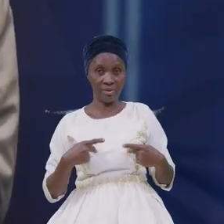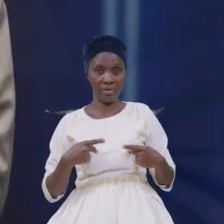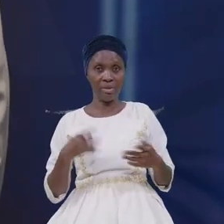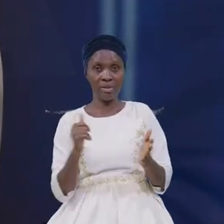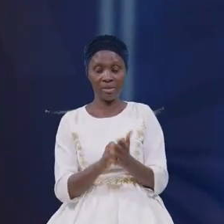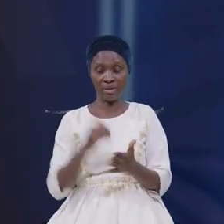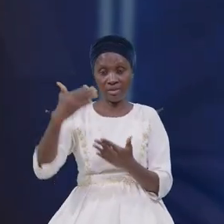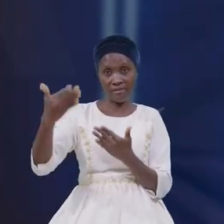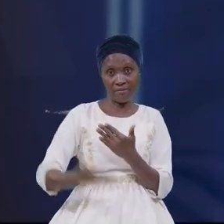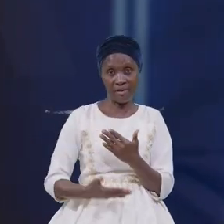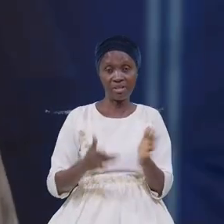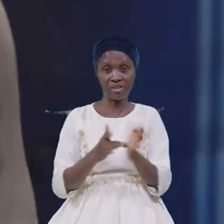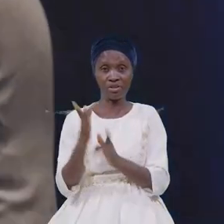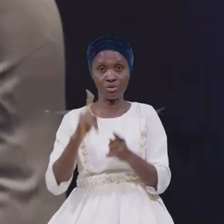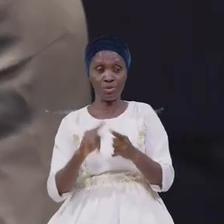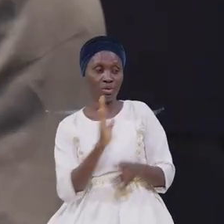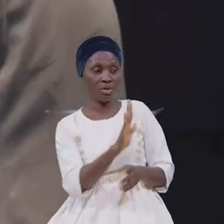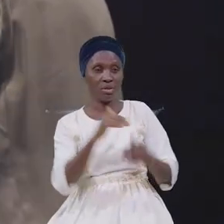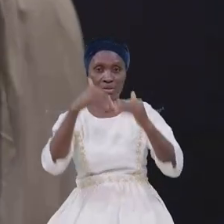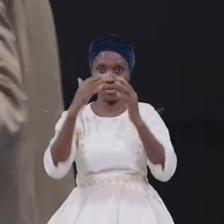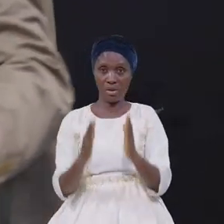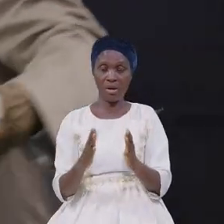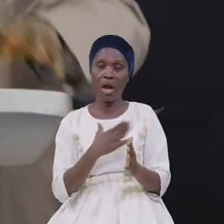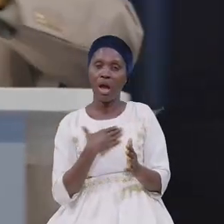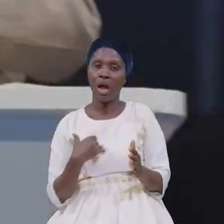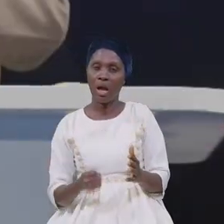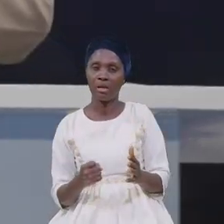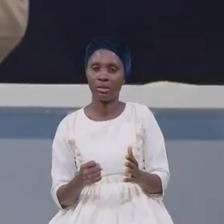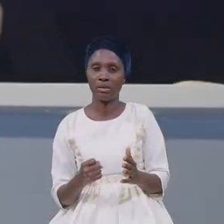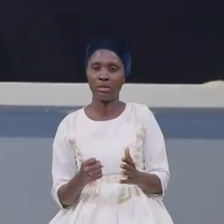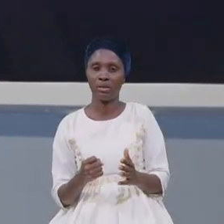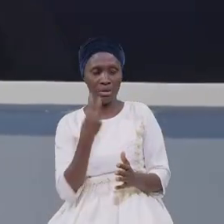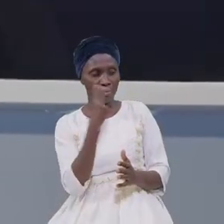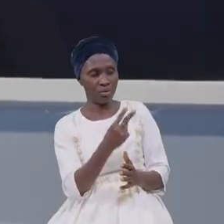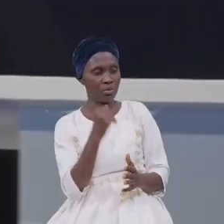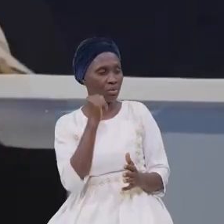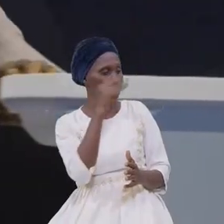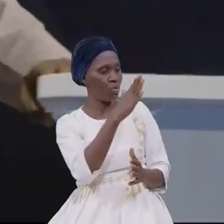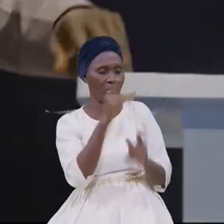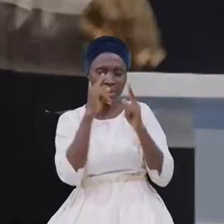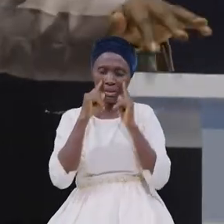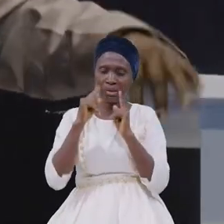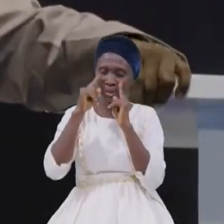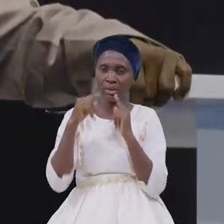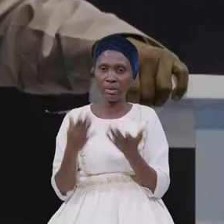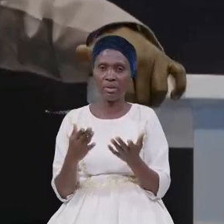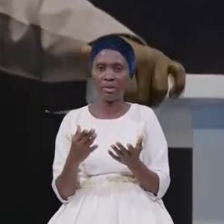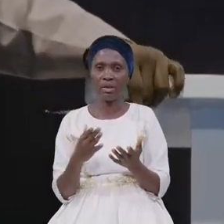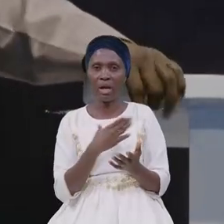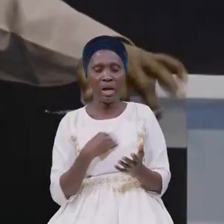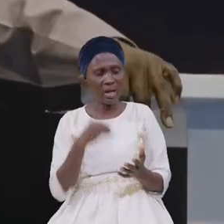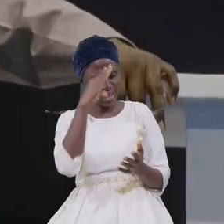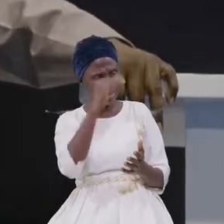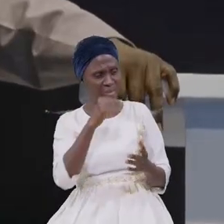le pharisien là qui a hébergé Jésus, qui l'a invité dans sa maison, et l'a vu la femme, l'a pleuré. Et le pharisien